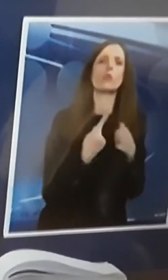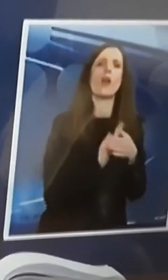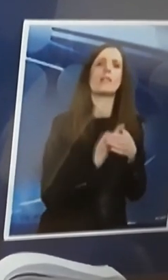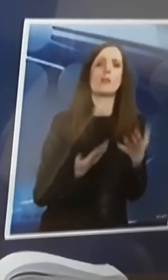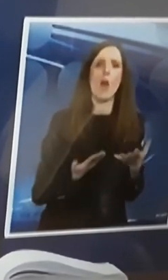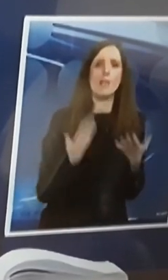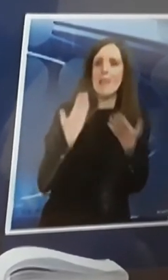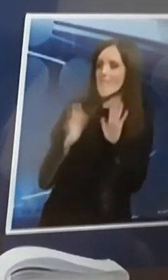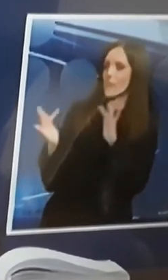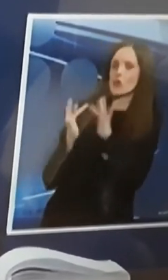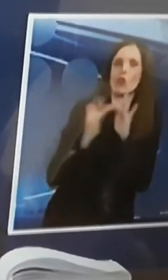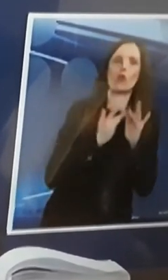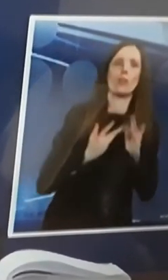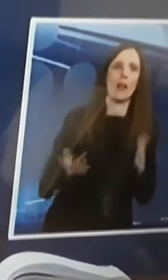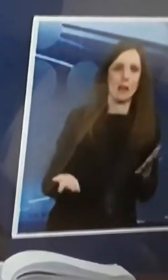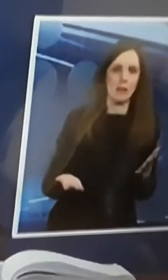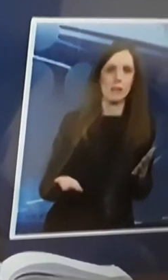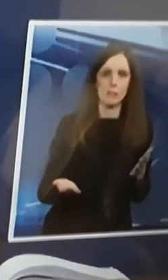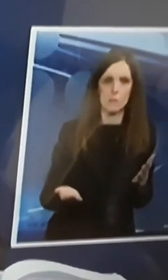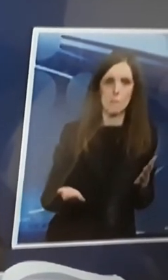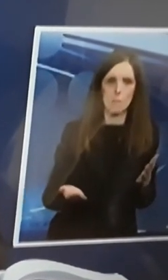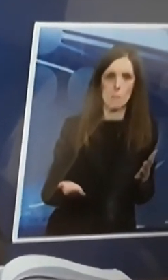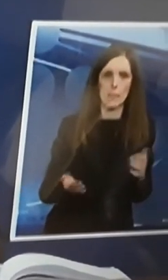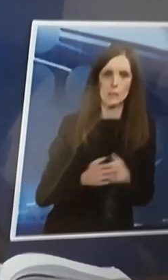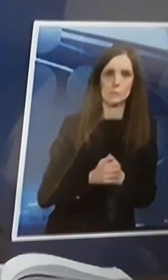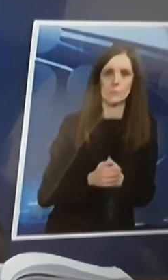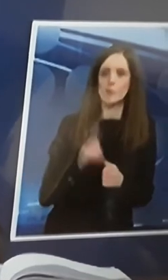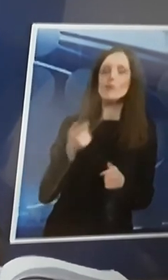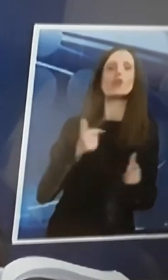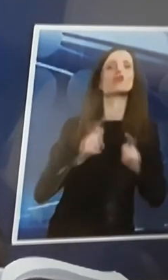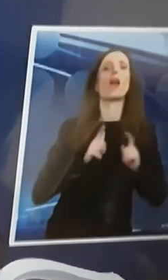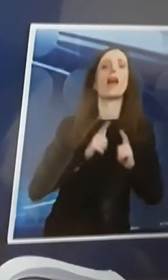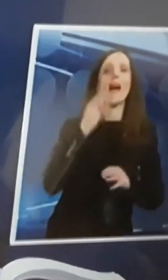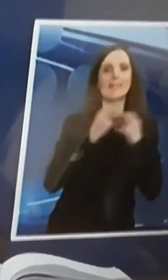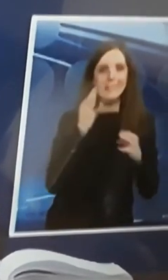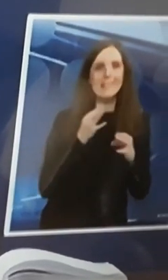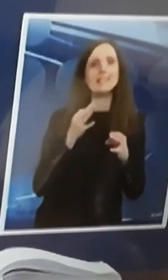jest potrebe za izolacije tokom čekanja. Svi ovi